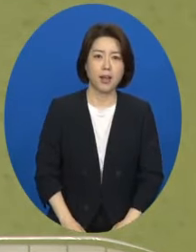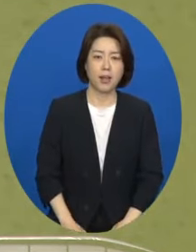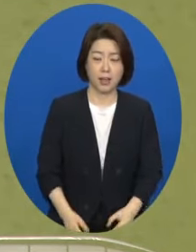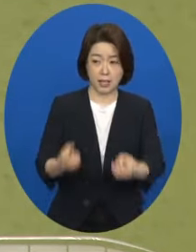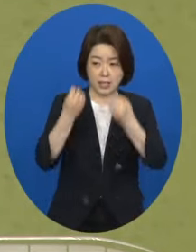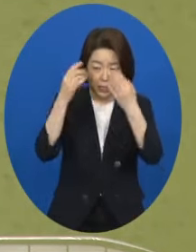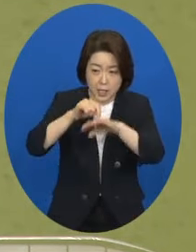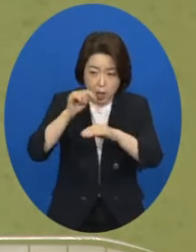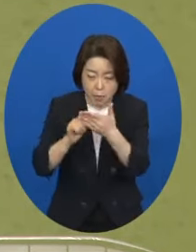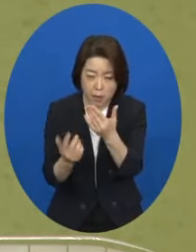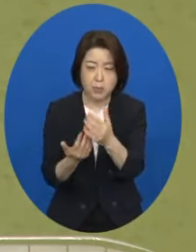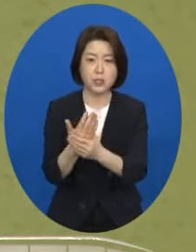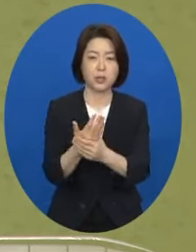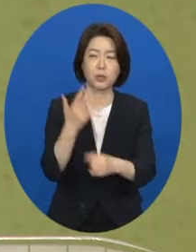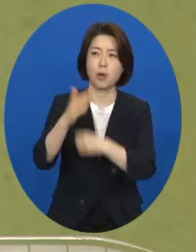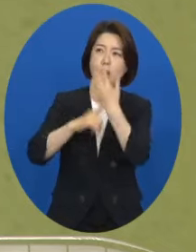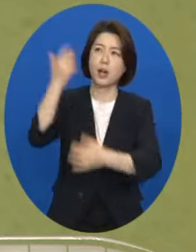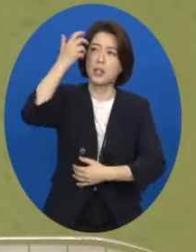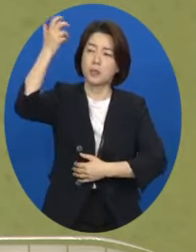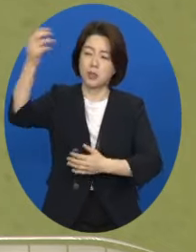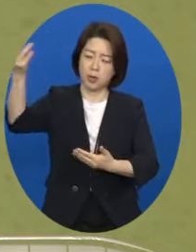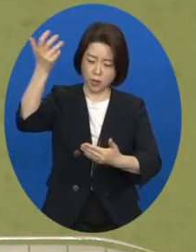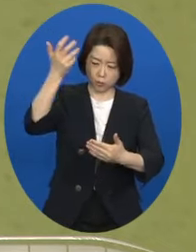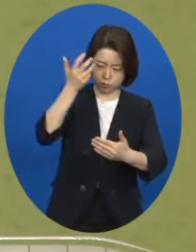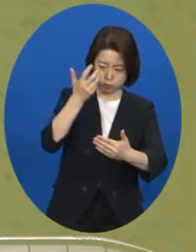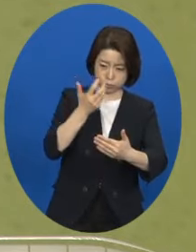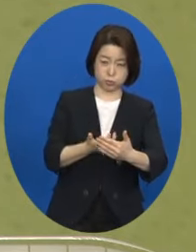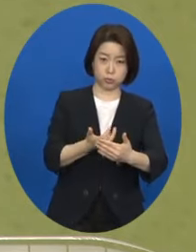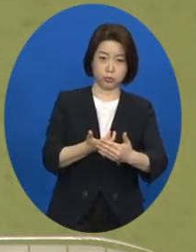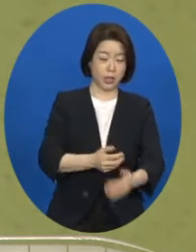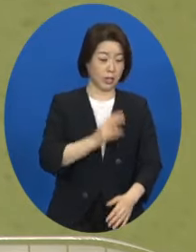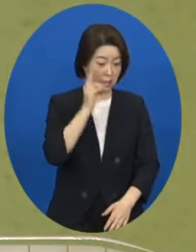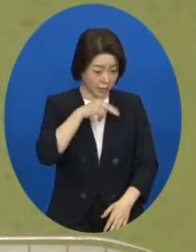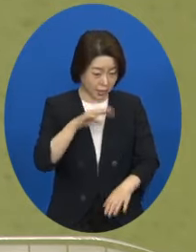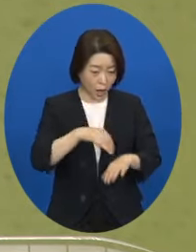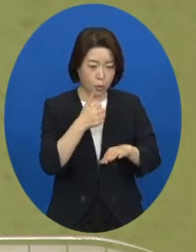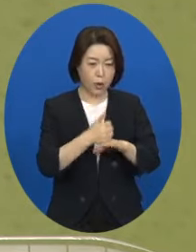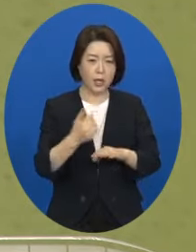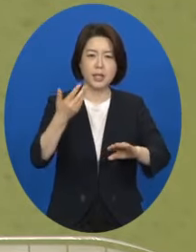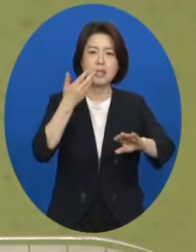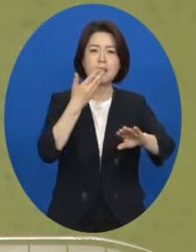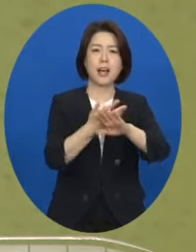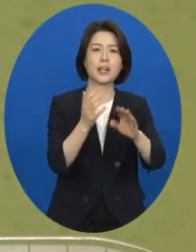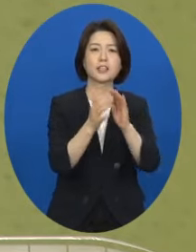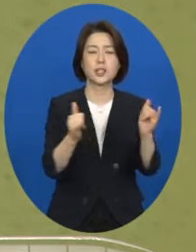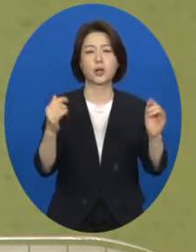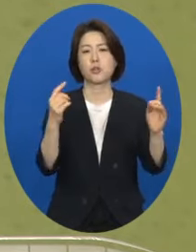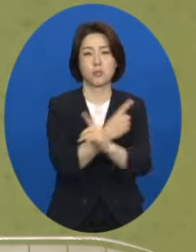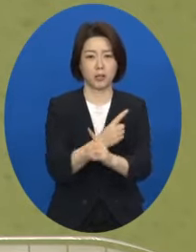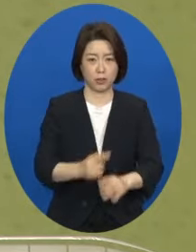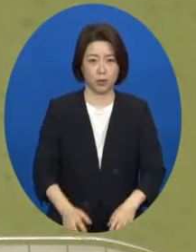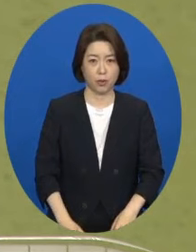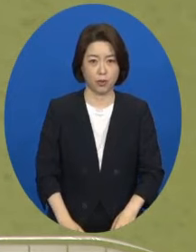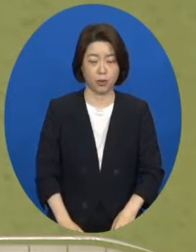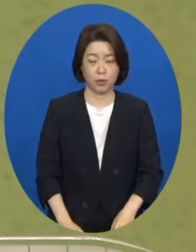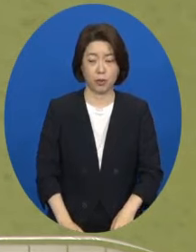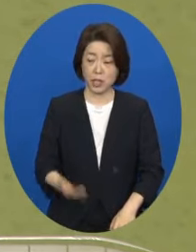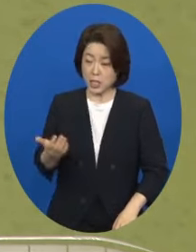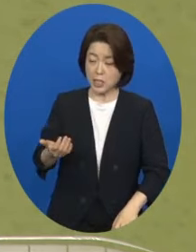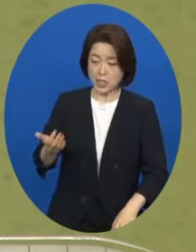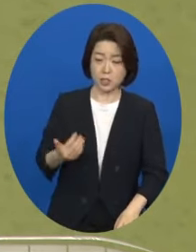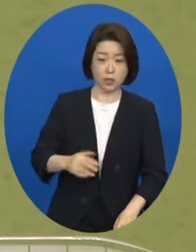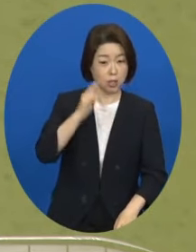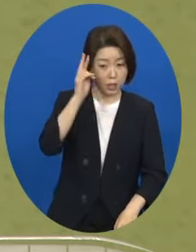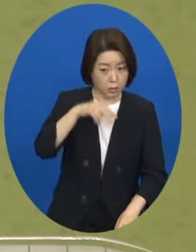마음이 생기고 하나님의 영이 부어지면서 이 사울이 전혀 다른 사람으로 바뀌게 돼요. 그러니까 이제 이 사울을 알던 사람들은, 야,